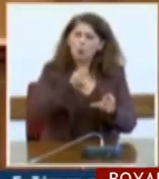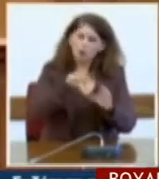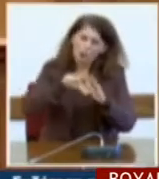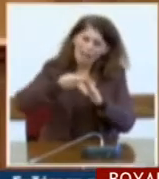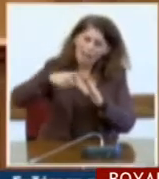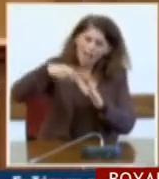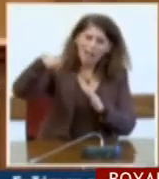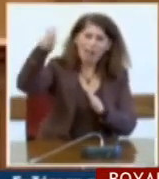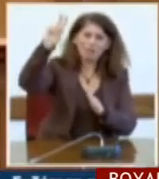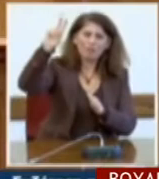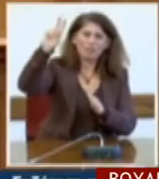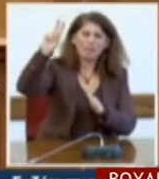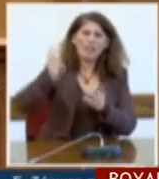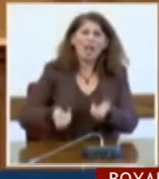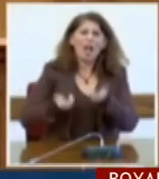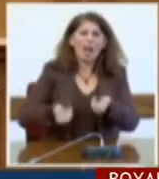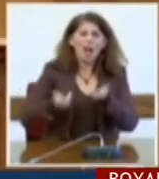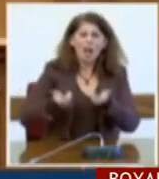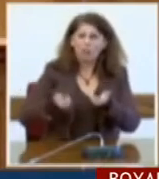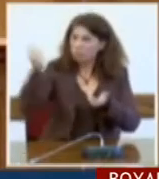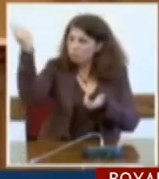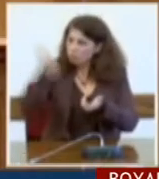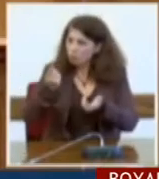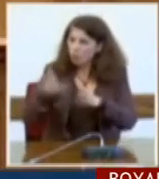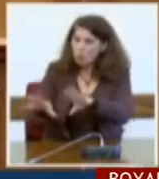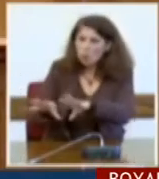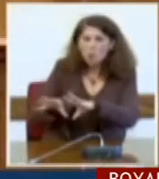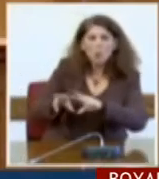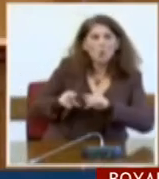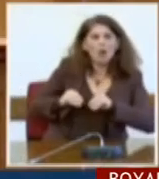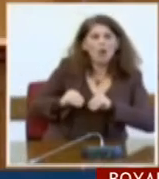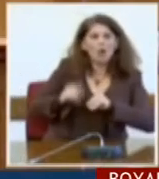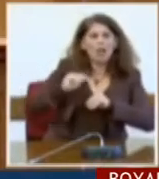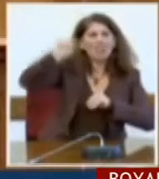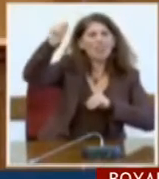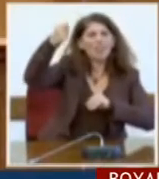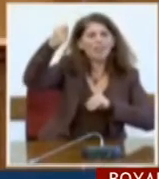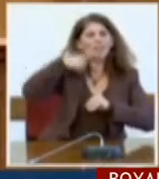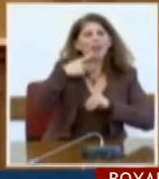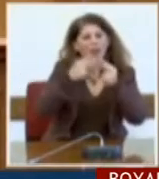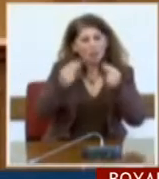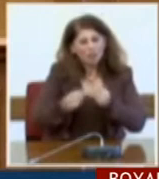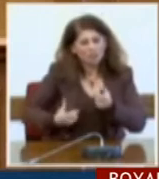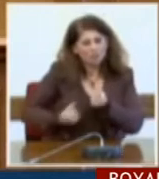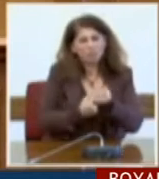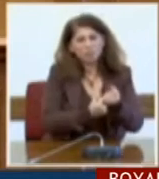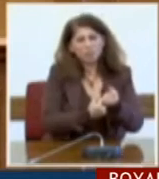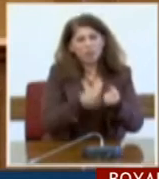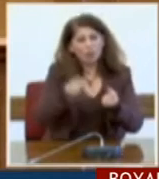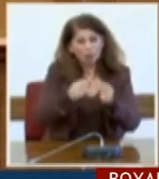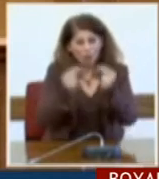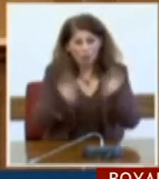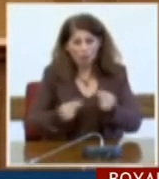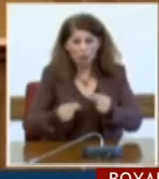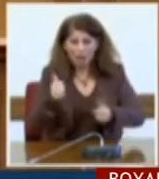του φυσικού αερίου και με αυτόν τον τρόπο να στηρίξει τους καταναλωτές της και με αυτόν τον τρόπο προφανώς να συμπαρασύρει και τους ανταγωνιστές της